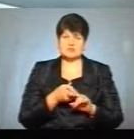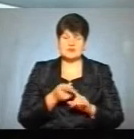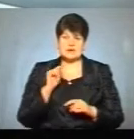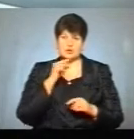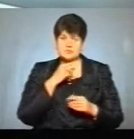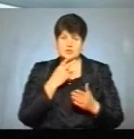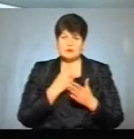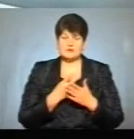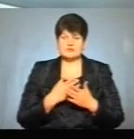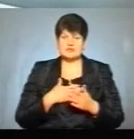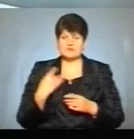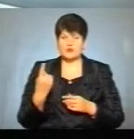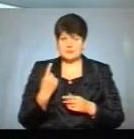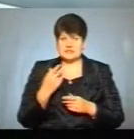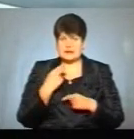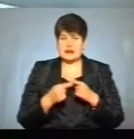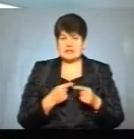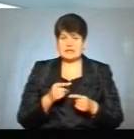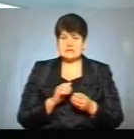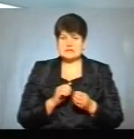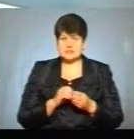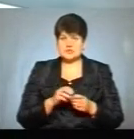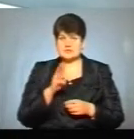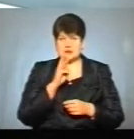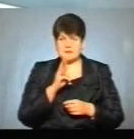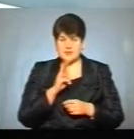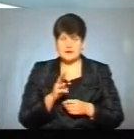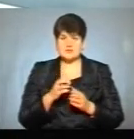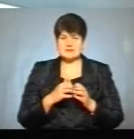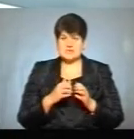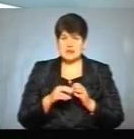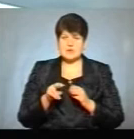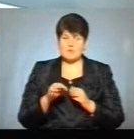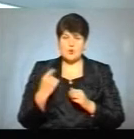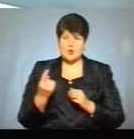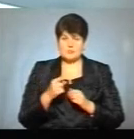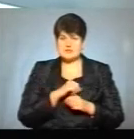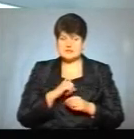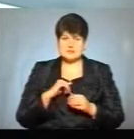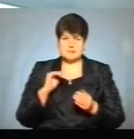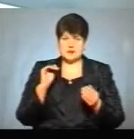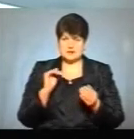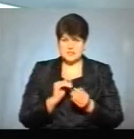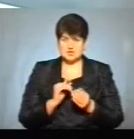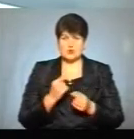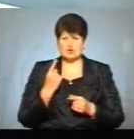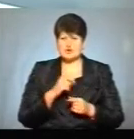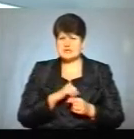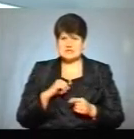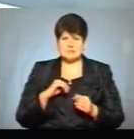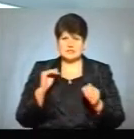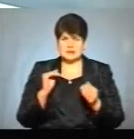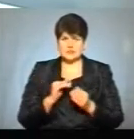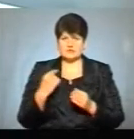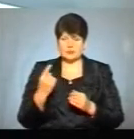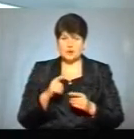показником. У нас в області традиційно заробітна плата середня по області, вона є найнижчою або однією з найнижчих областей. Звичайно,